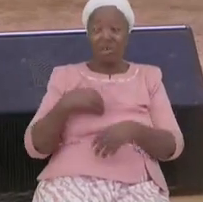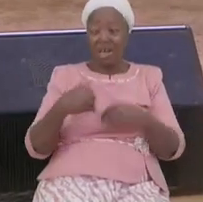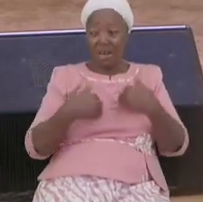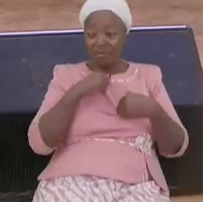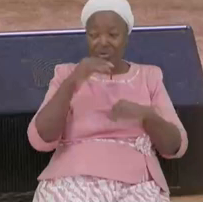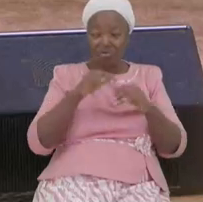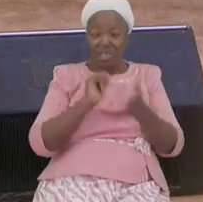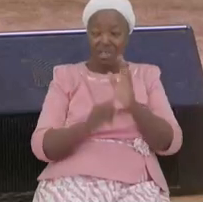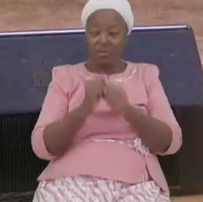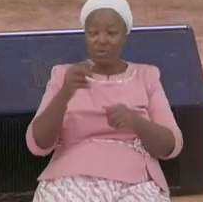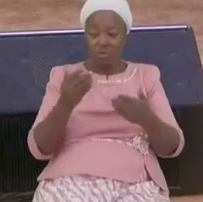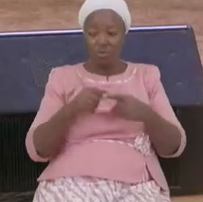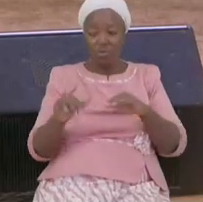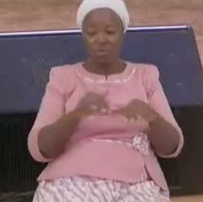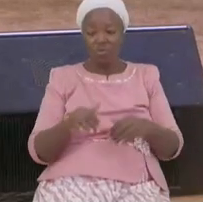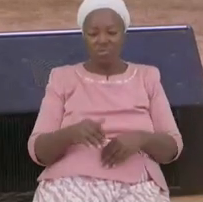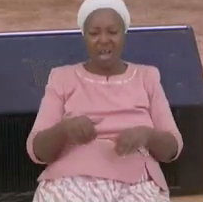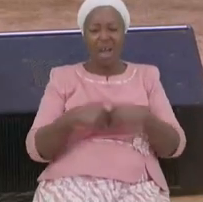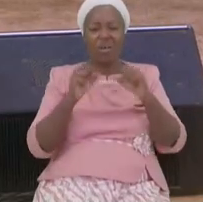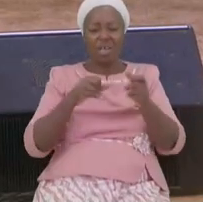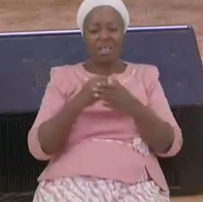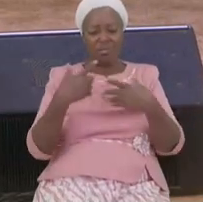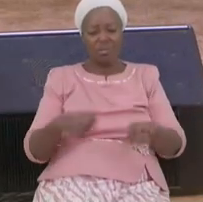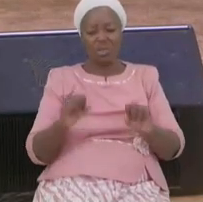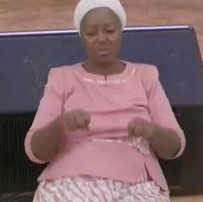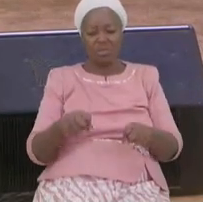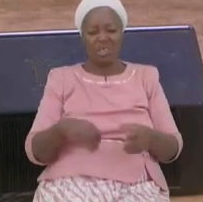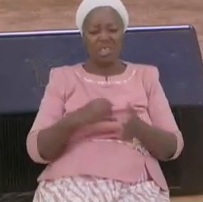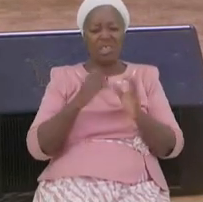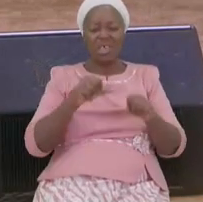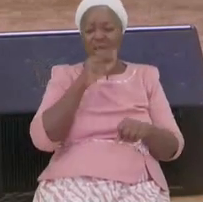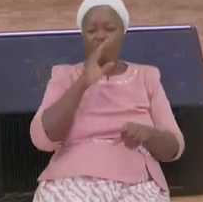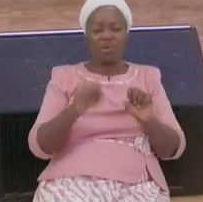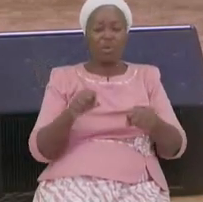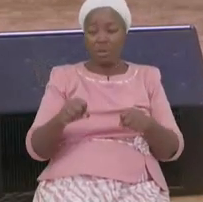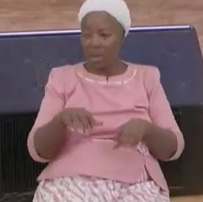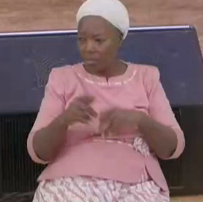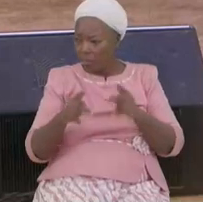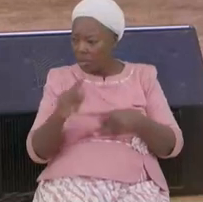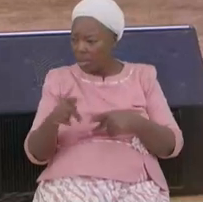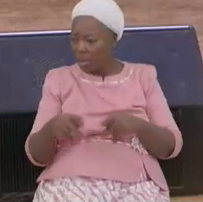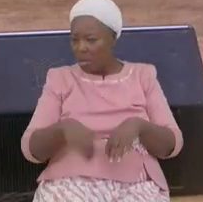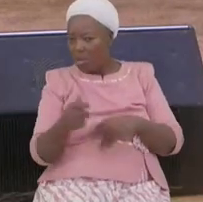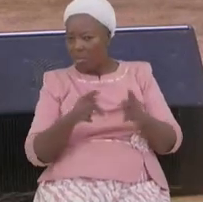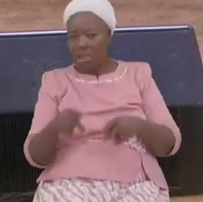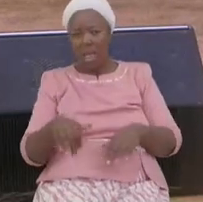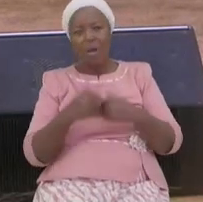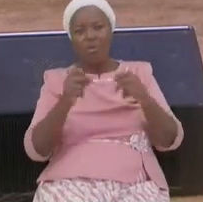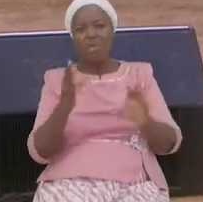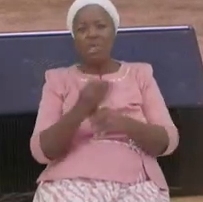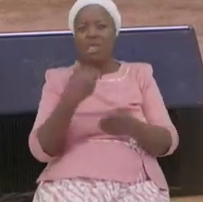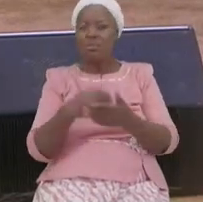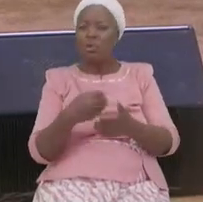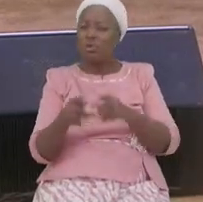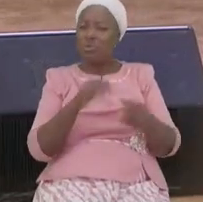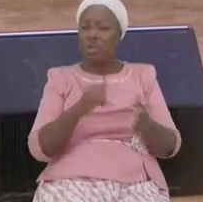veux le faire. Comment tu peux? Pour d'autres, ils disent, où est-ce que tu auras les ressources? Parce que vous avez peur